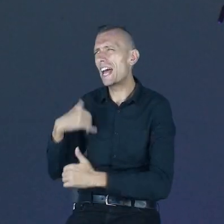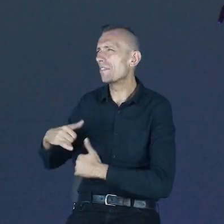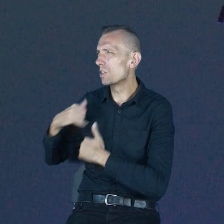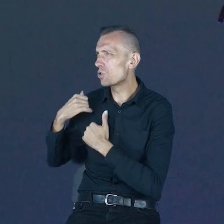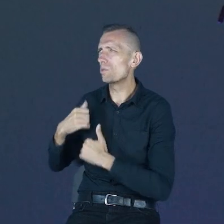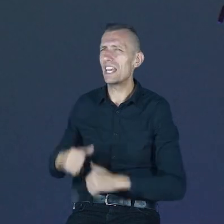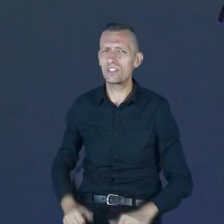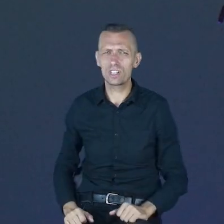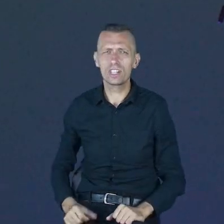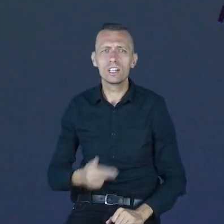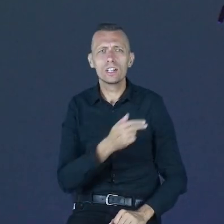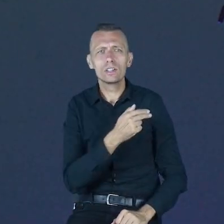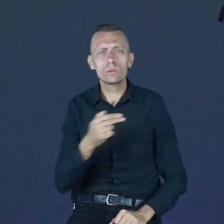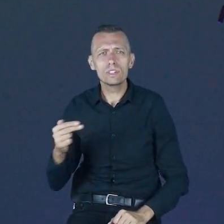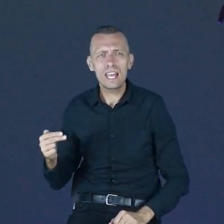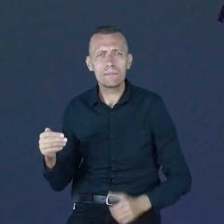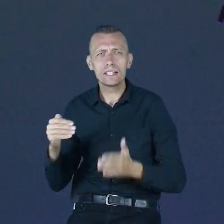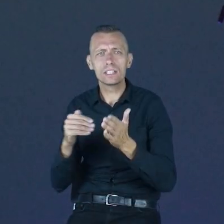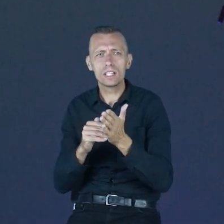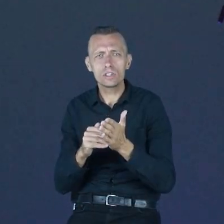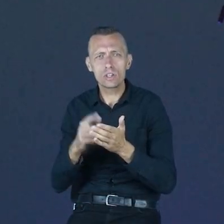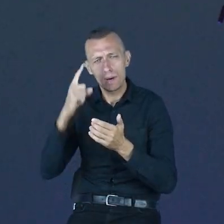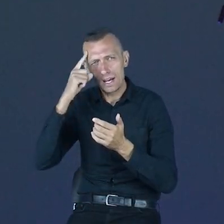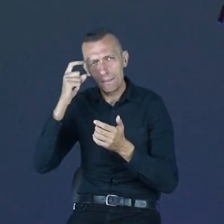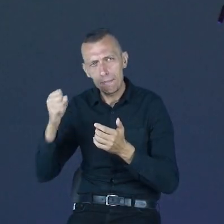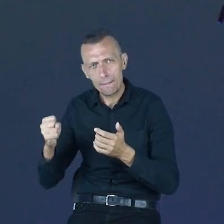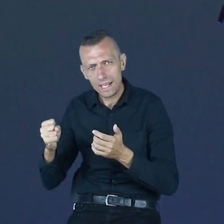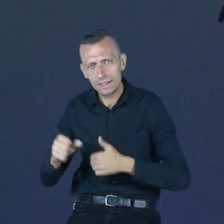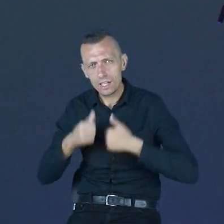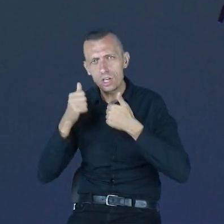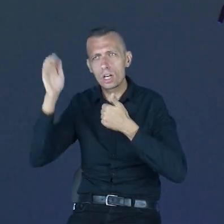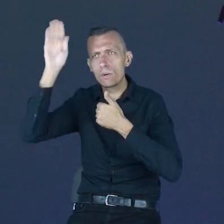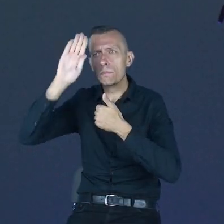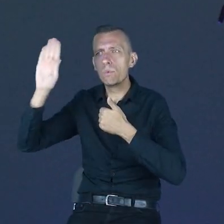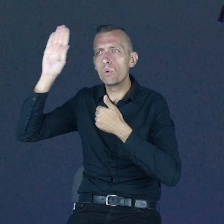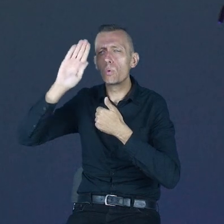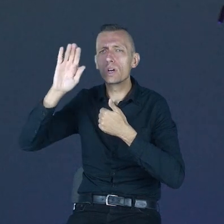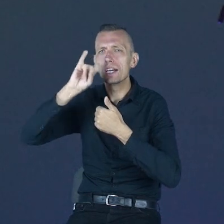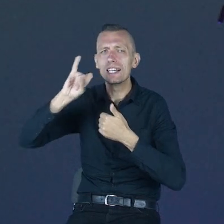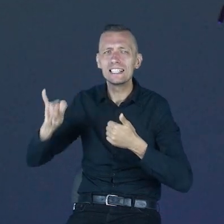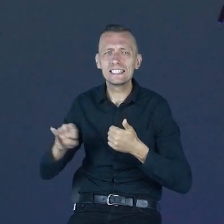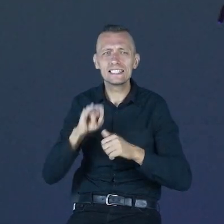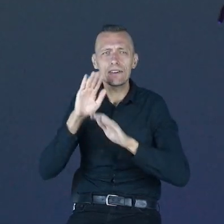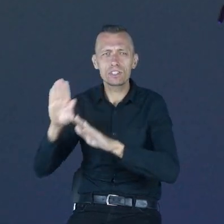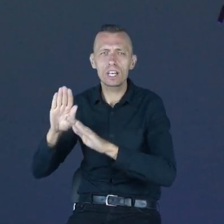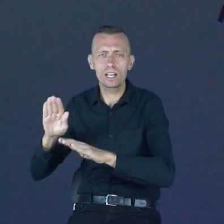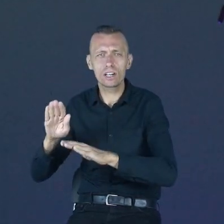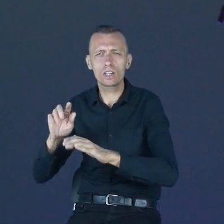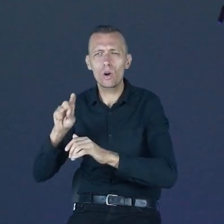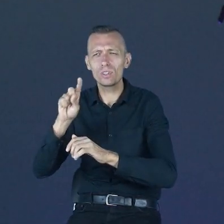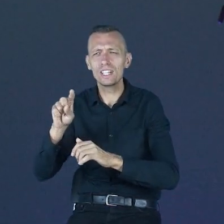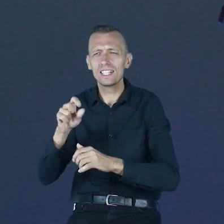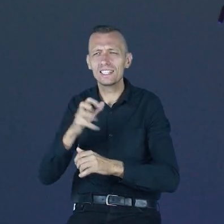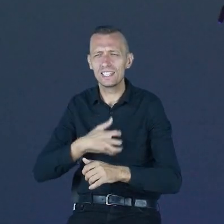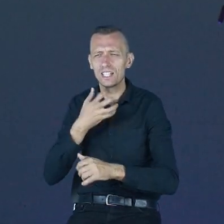twoich starych win, zachowa cię przed pociskiem samoużalania się, bo wróg będzie rzucał na ciebie te